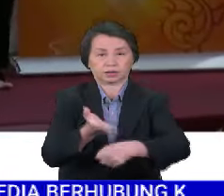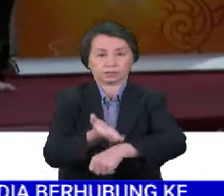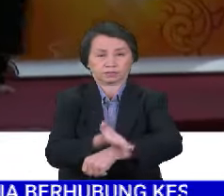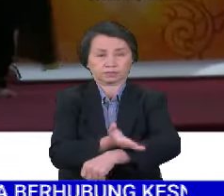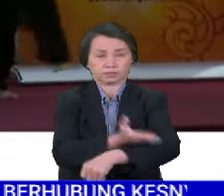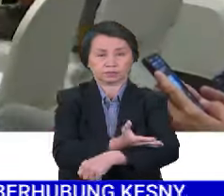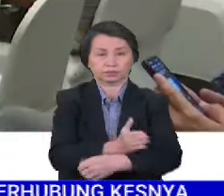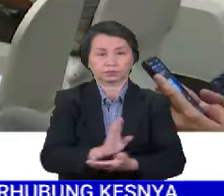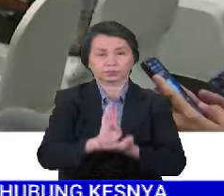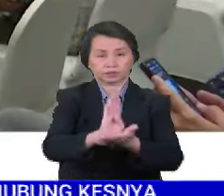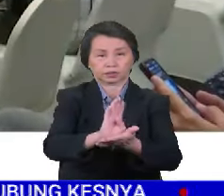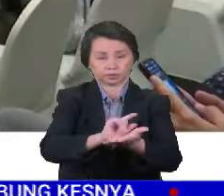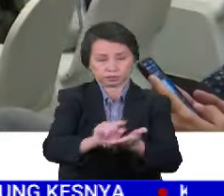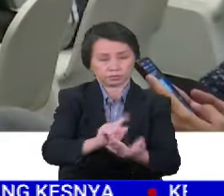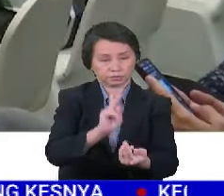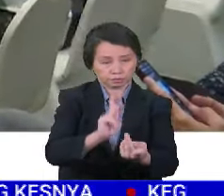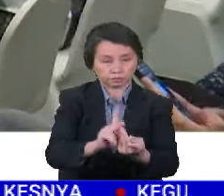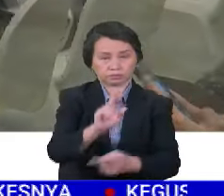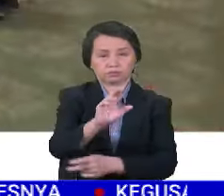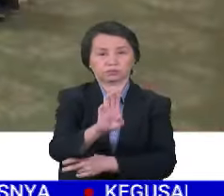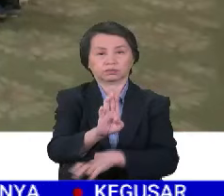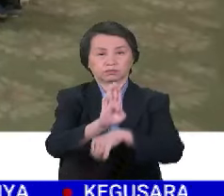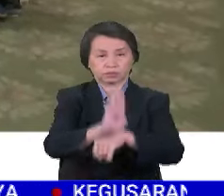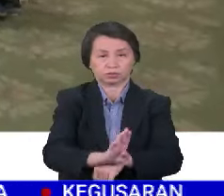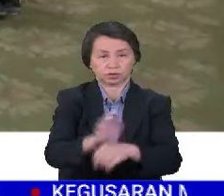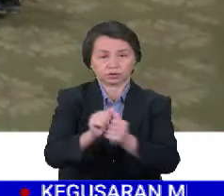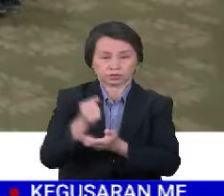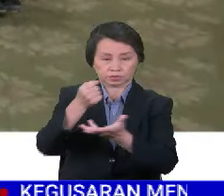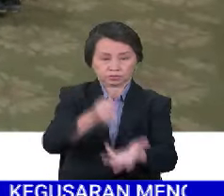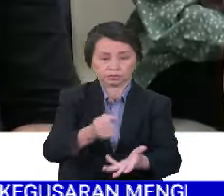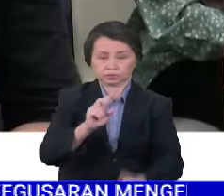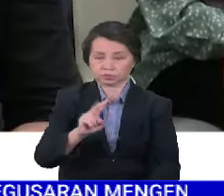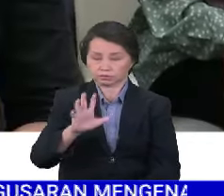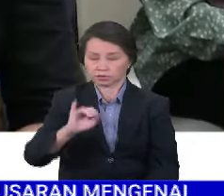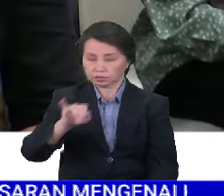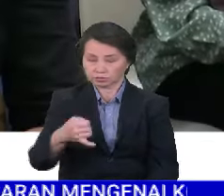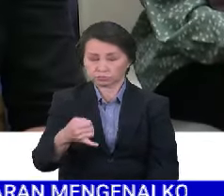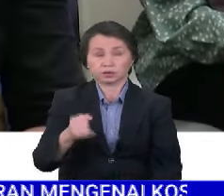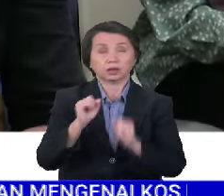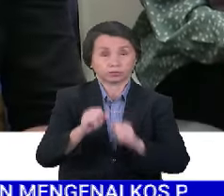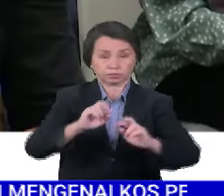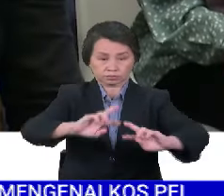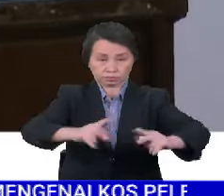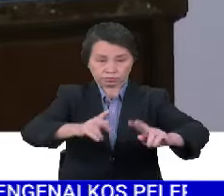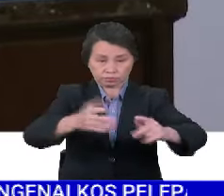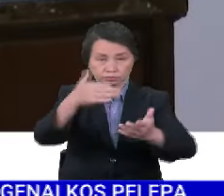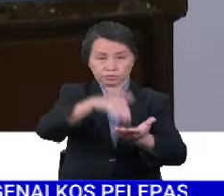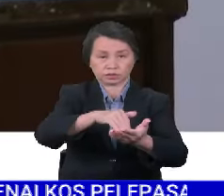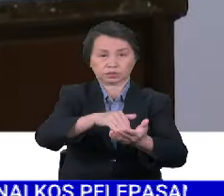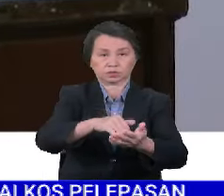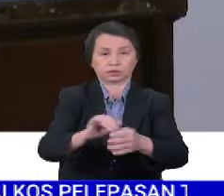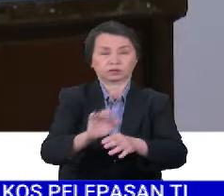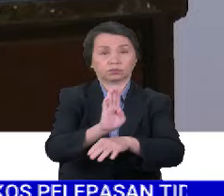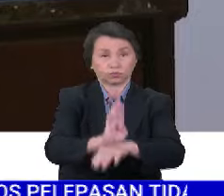bantuan granspa dan seni kebudayaan in peruntukan 25000000 ringgin mampu membangunkan semula industri